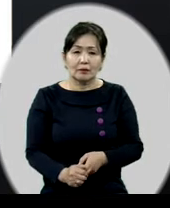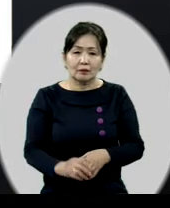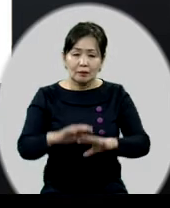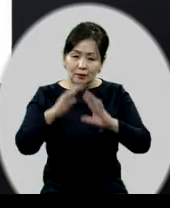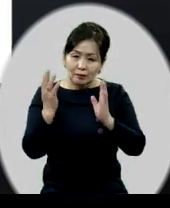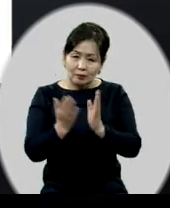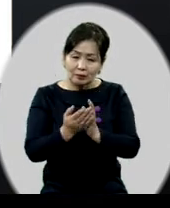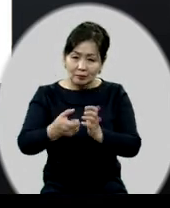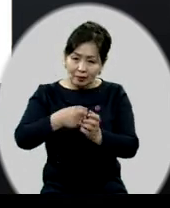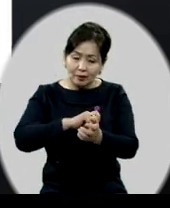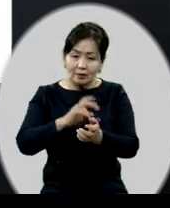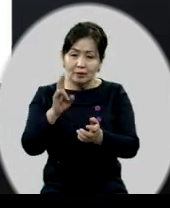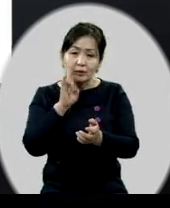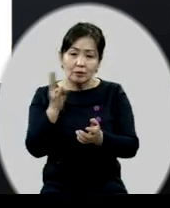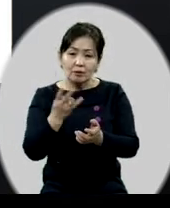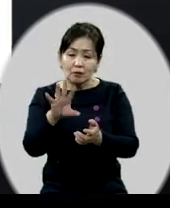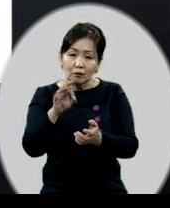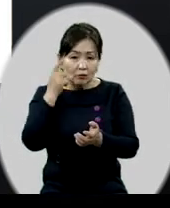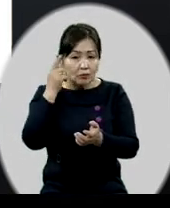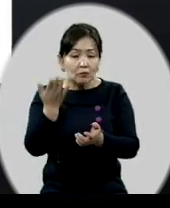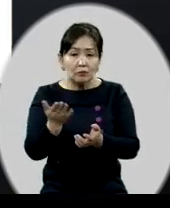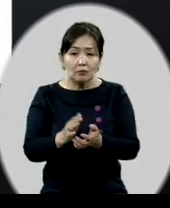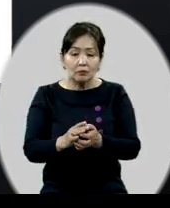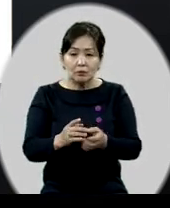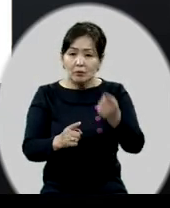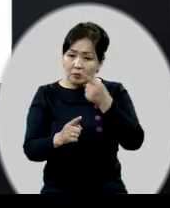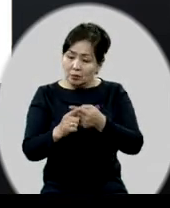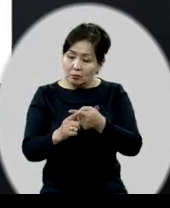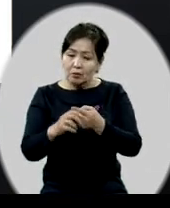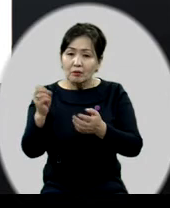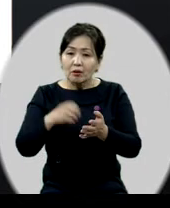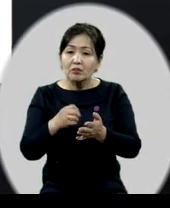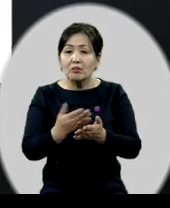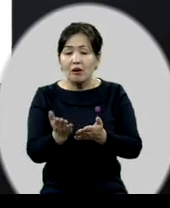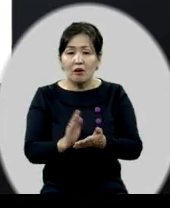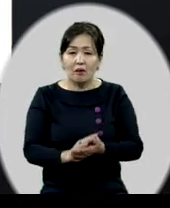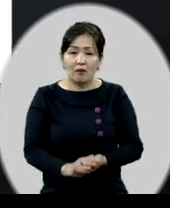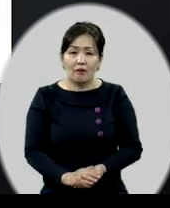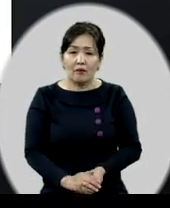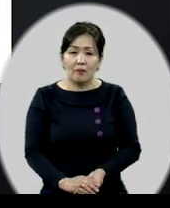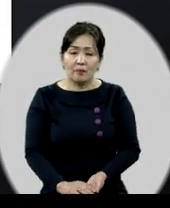Нийт арилгасан ногоог олохын тулд бид нэмэх ёстой.